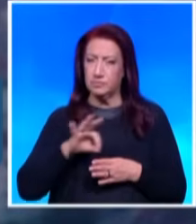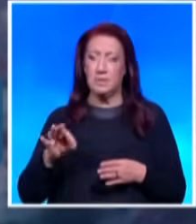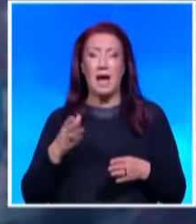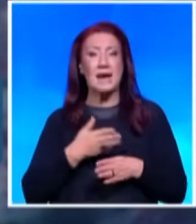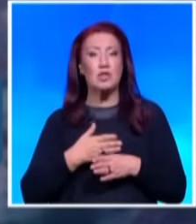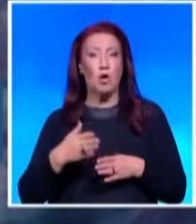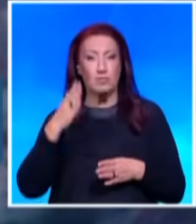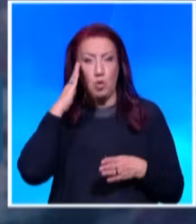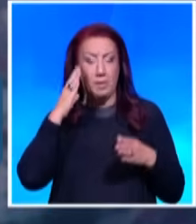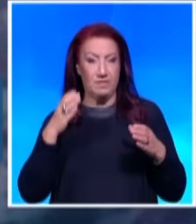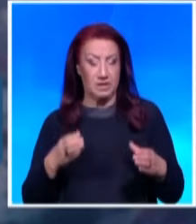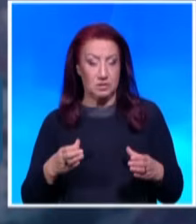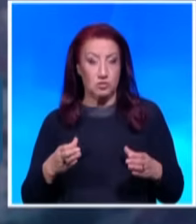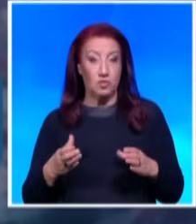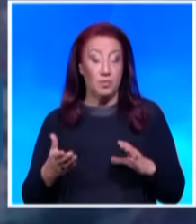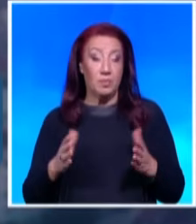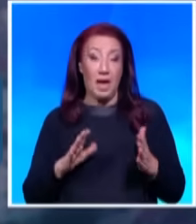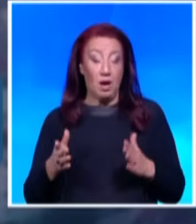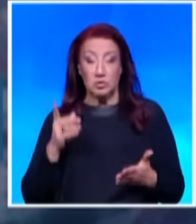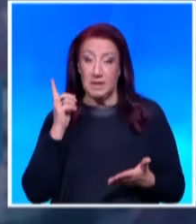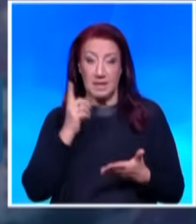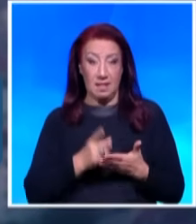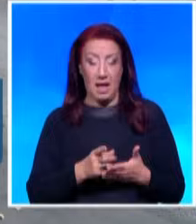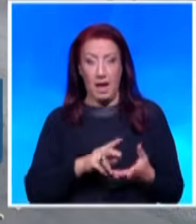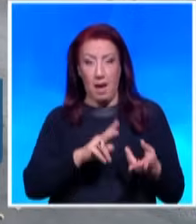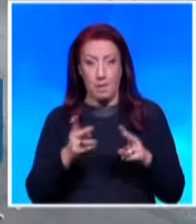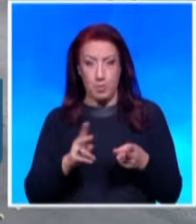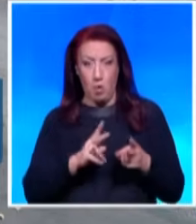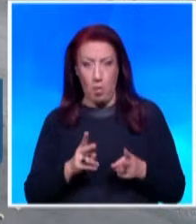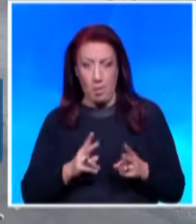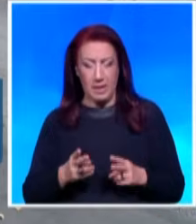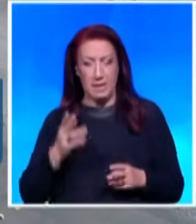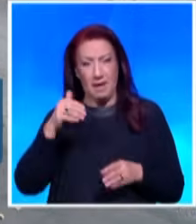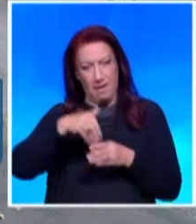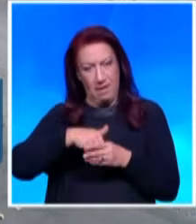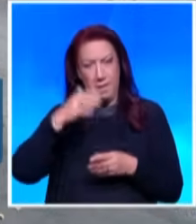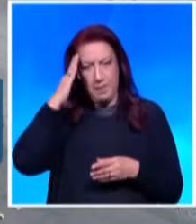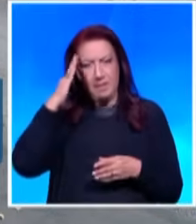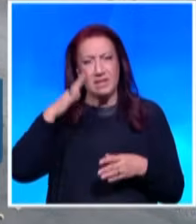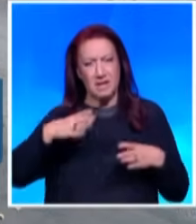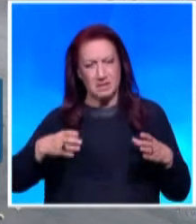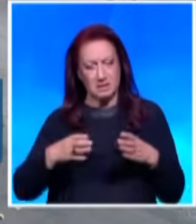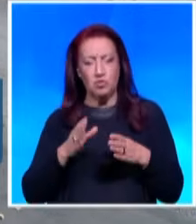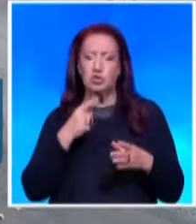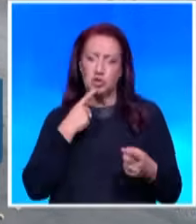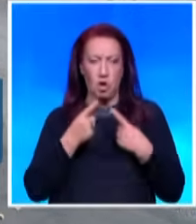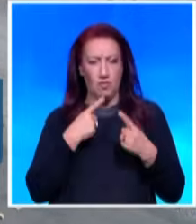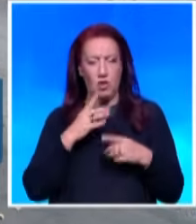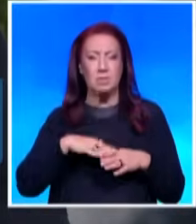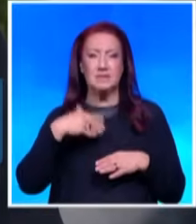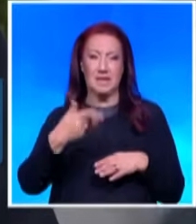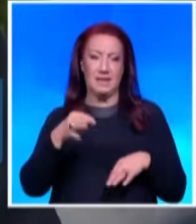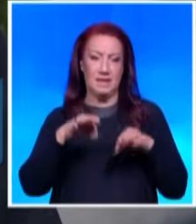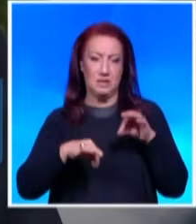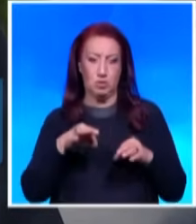състава на правителството, в неговите действия в бъдеще, това ще обсъдим след изборите в спокойна обстановка. И условието. Ако